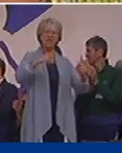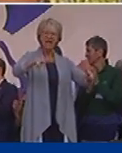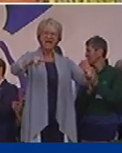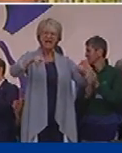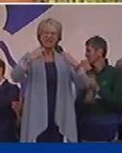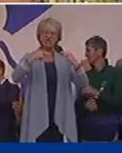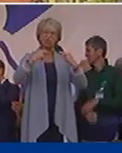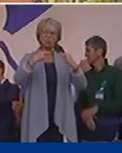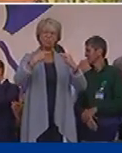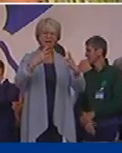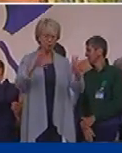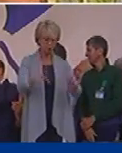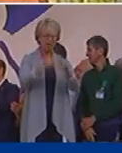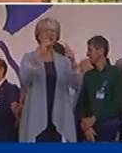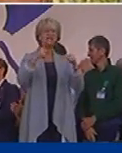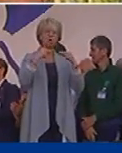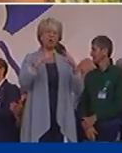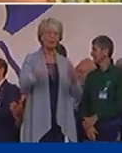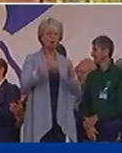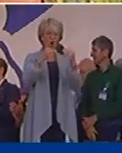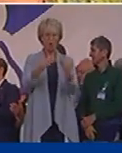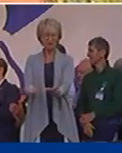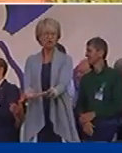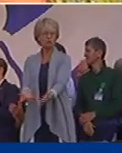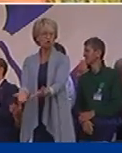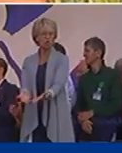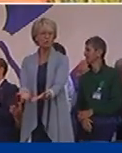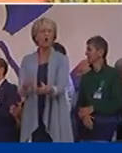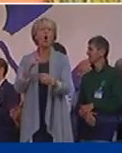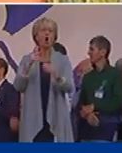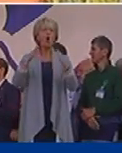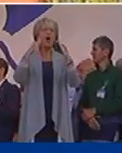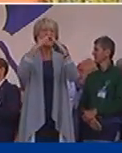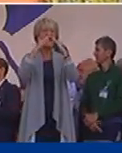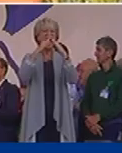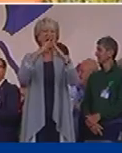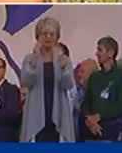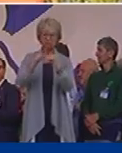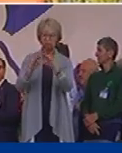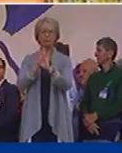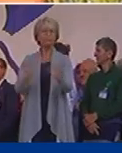ricostruisci a gennaio o la casa la ricostruisci a gennaio.